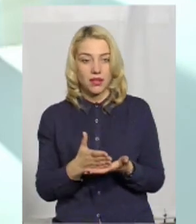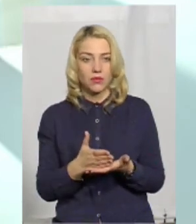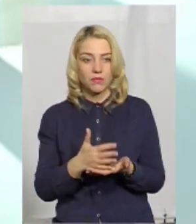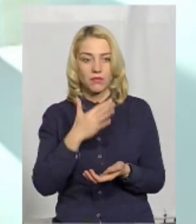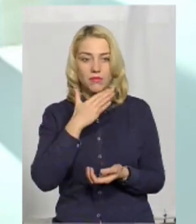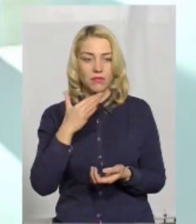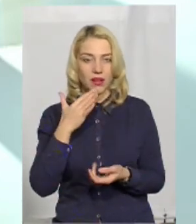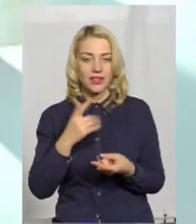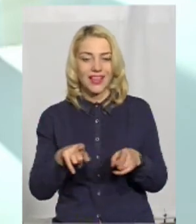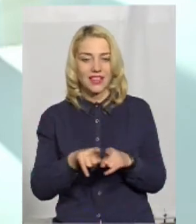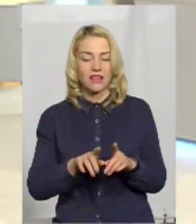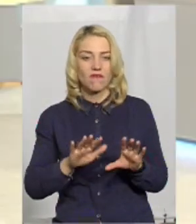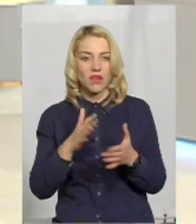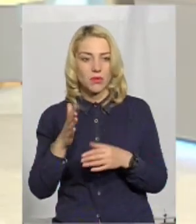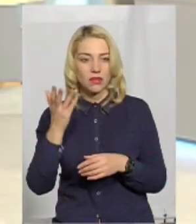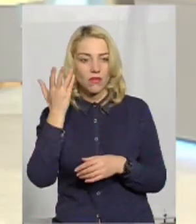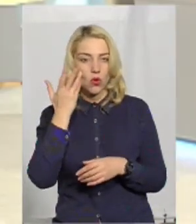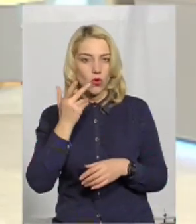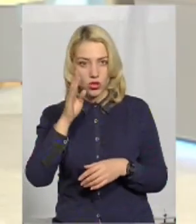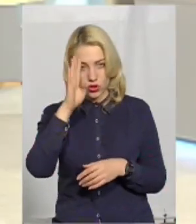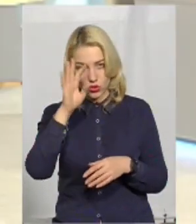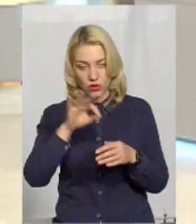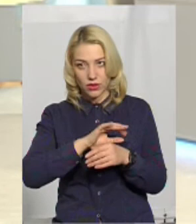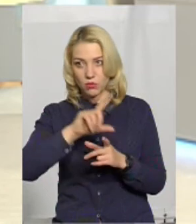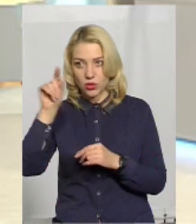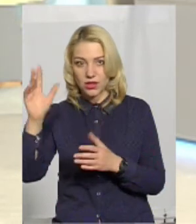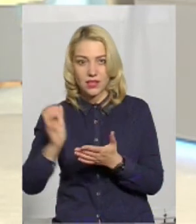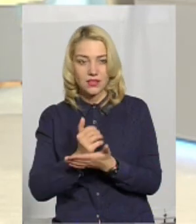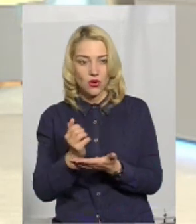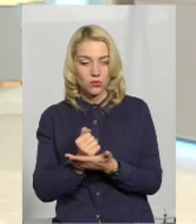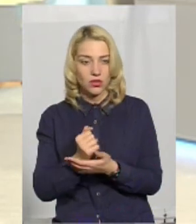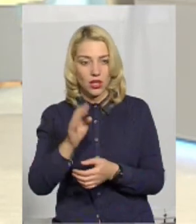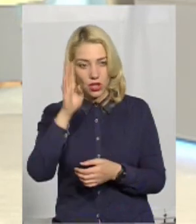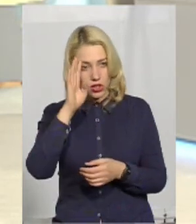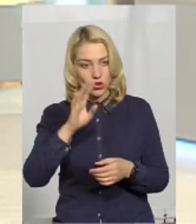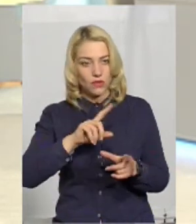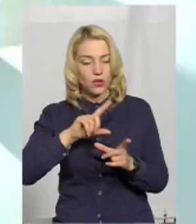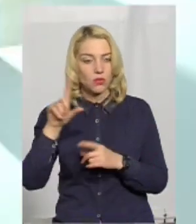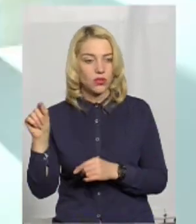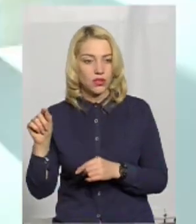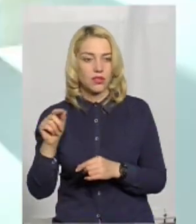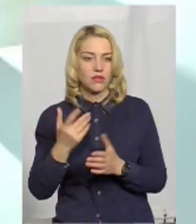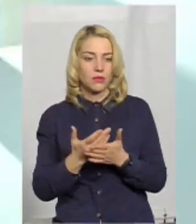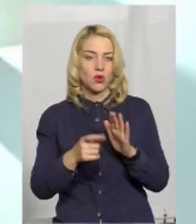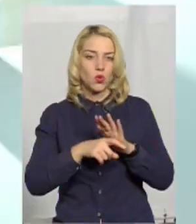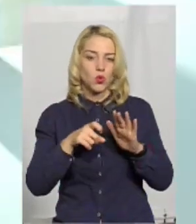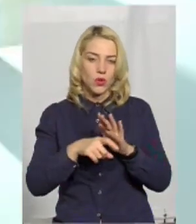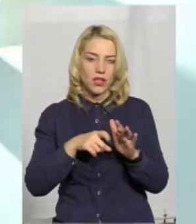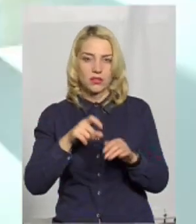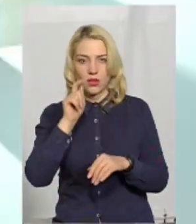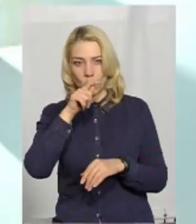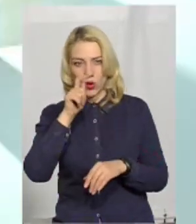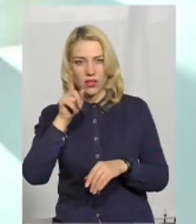маємо багато вже тих випадків, коли чоловік поїхав на заробітки, чи чоловік поїхав на Донеччину,